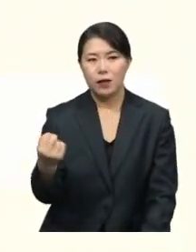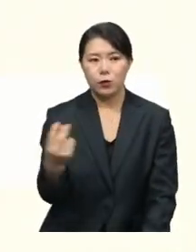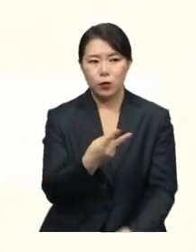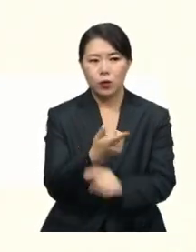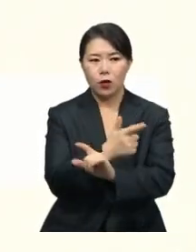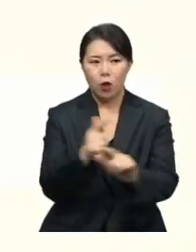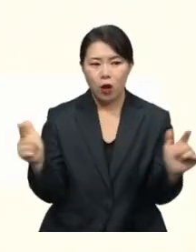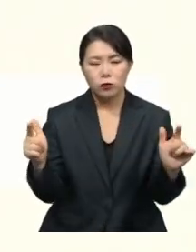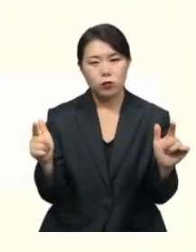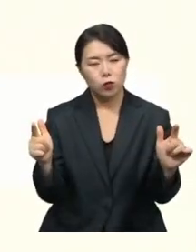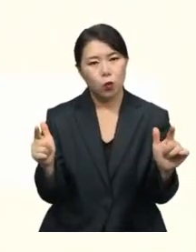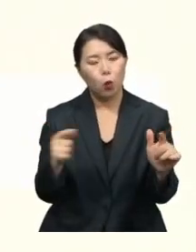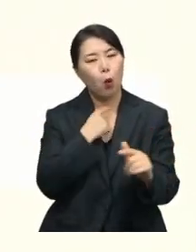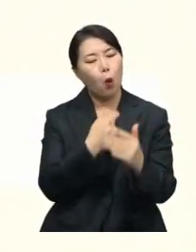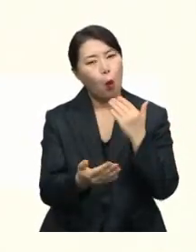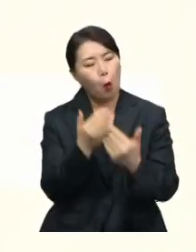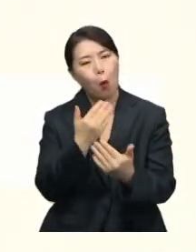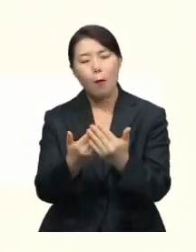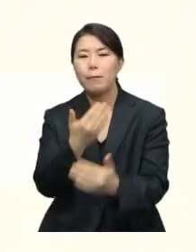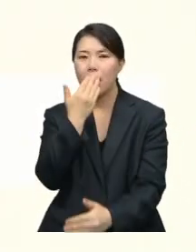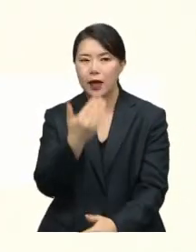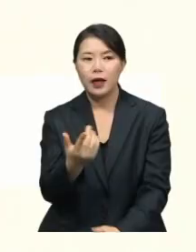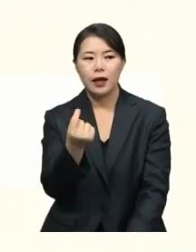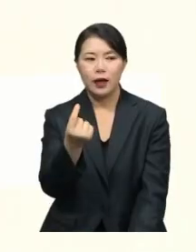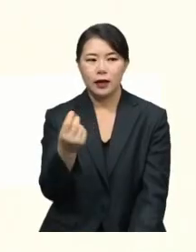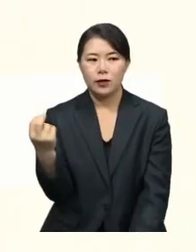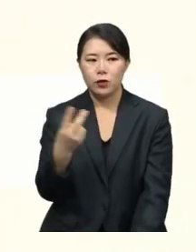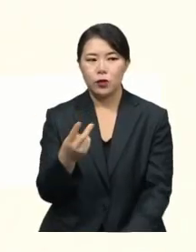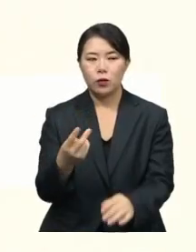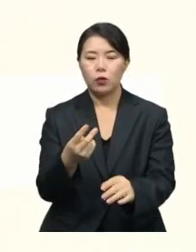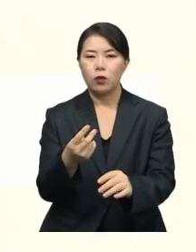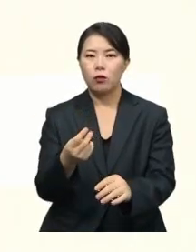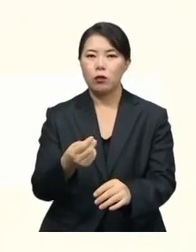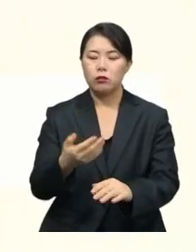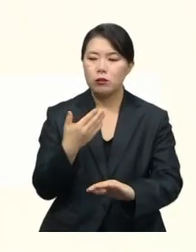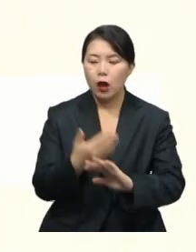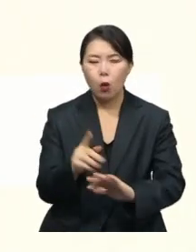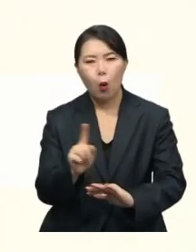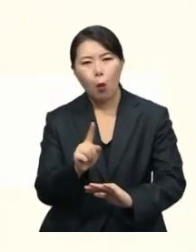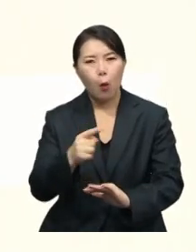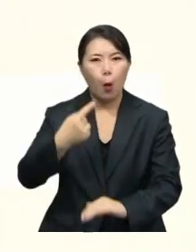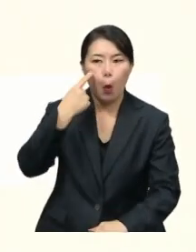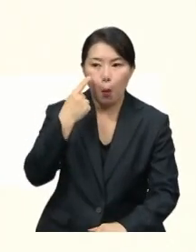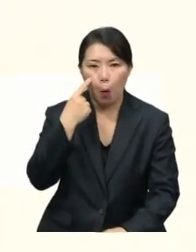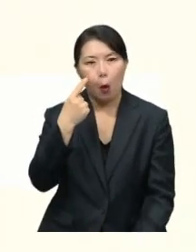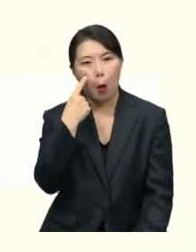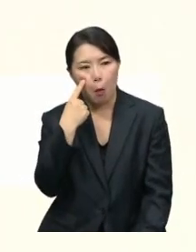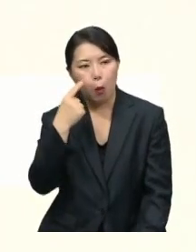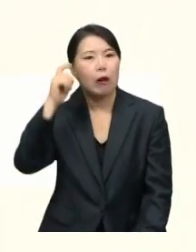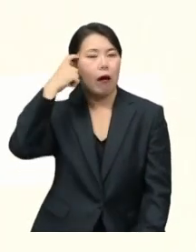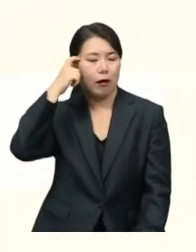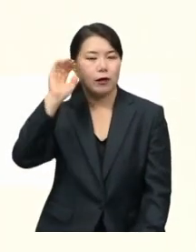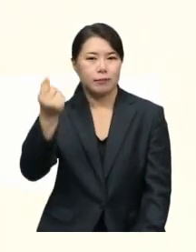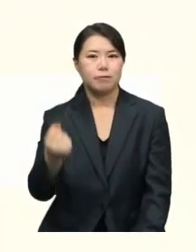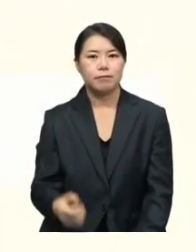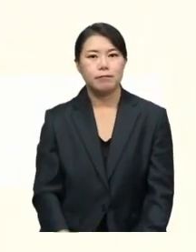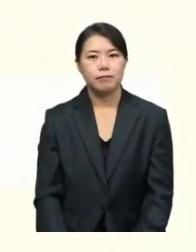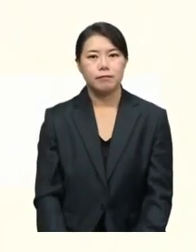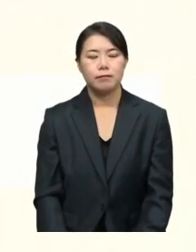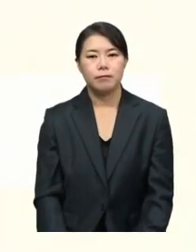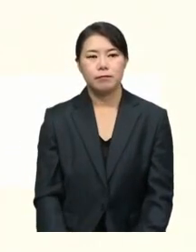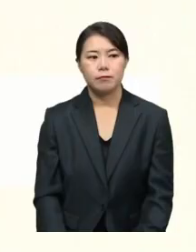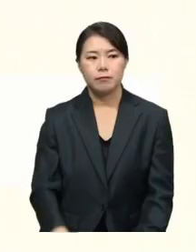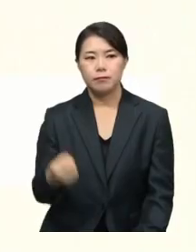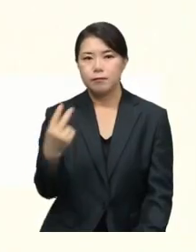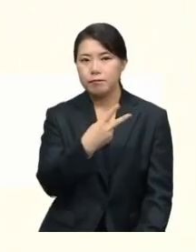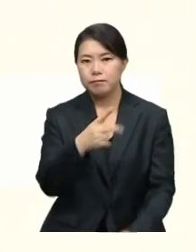다양하게 접근할 수 있었던 부분도 많았고 뭔가 다른 것도 해볼만 한데 라는 생각을 좀 많이 했었어요. 이